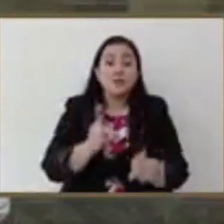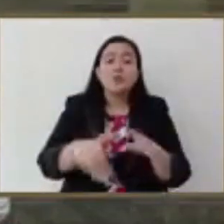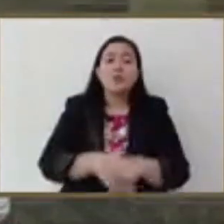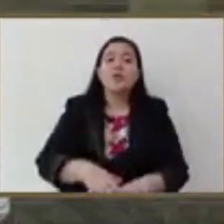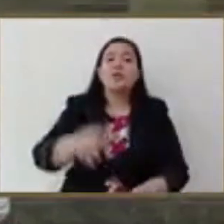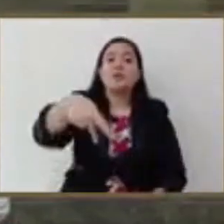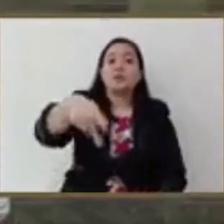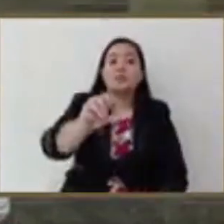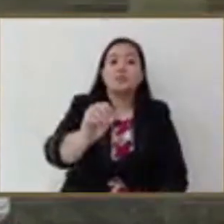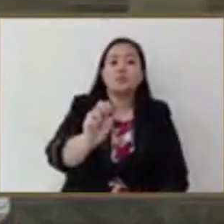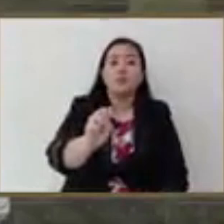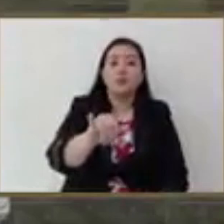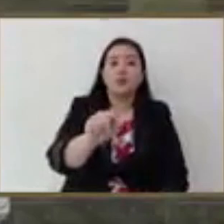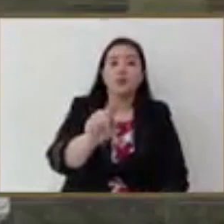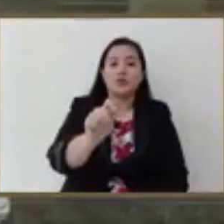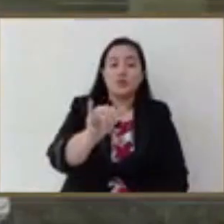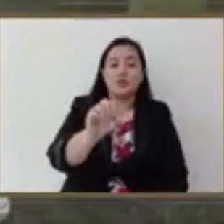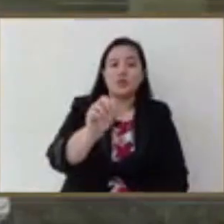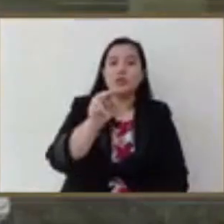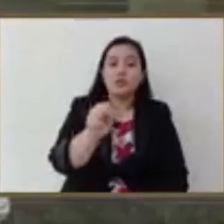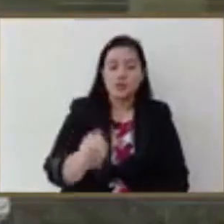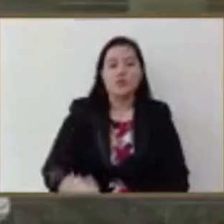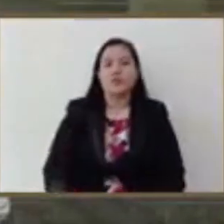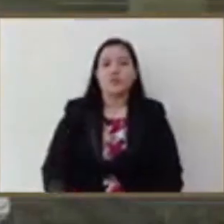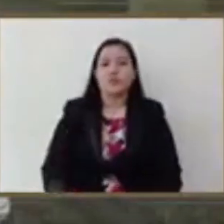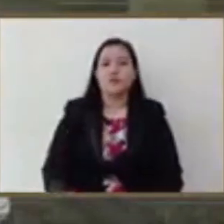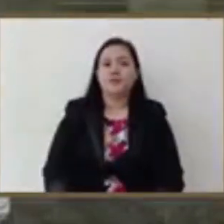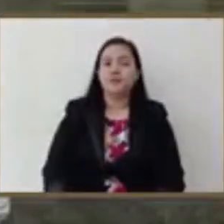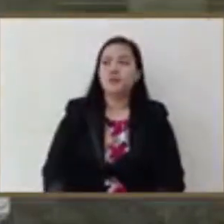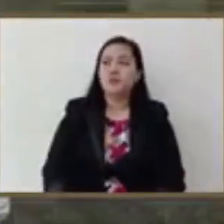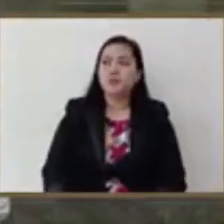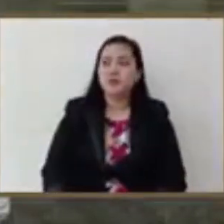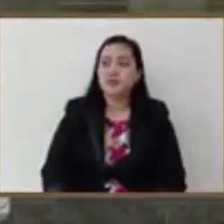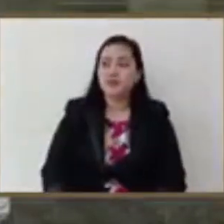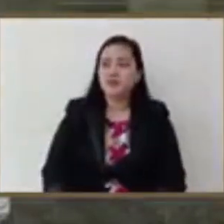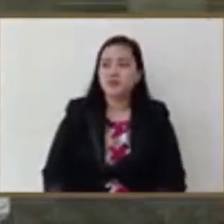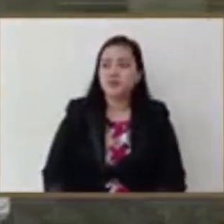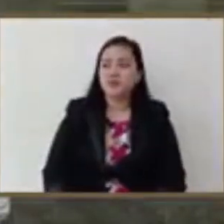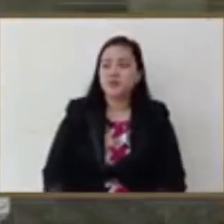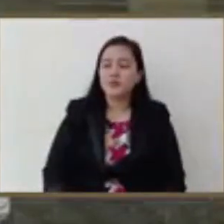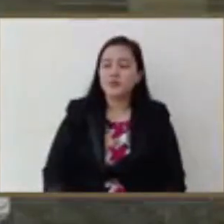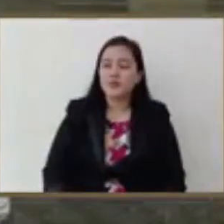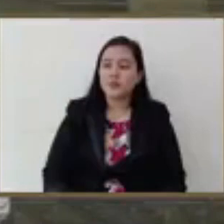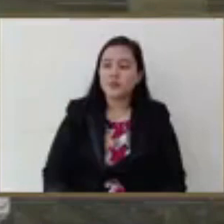the church or it might be outside the church. But listen, kung meron man po, listen, kahit na po ako